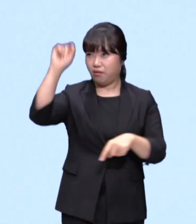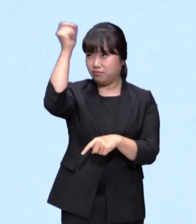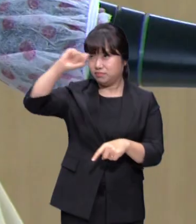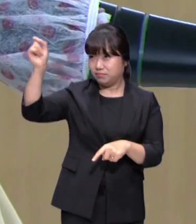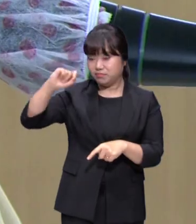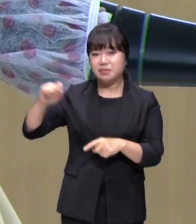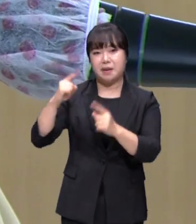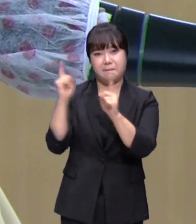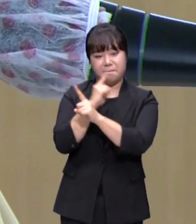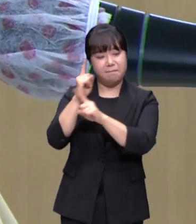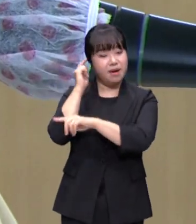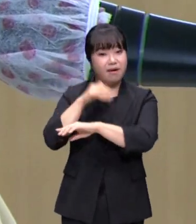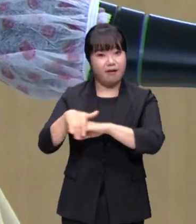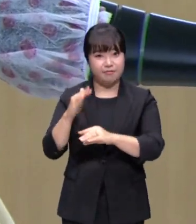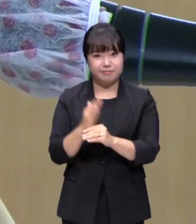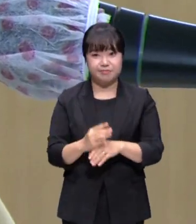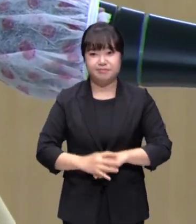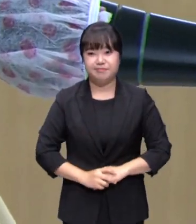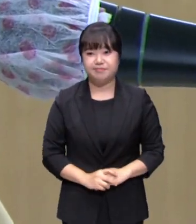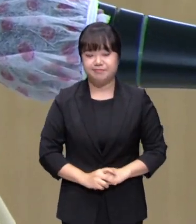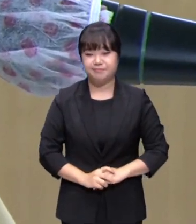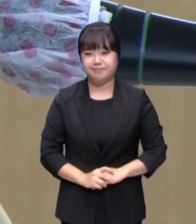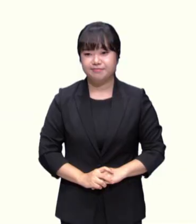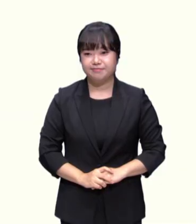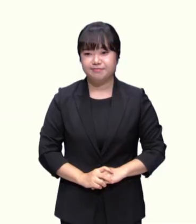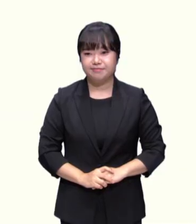세웠습니다. BTV 뉴스 강혜진입니다.